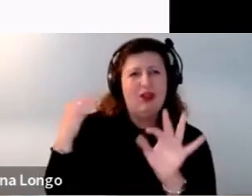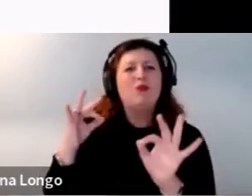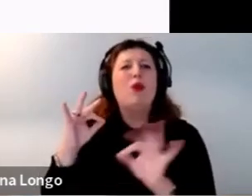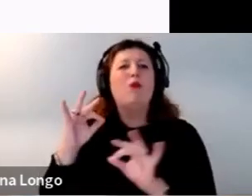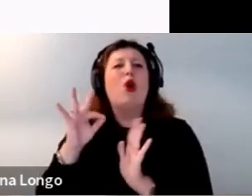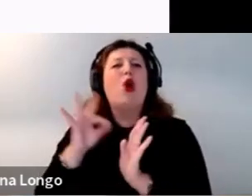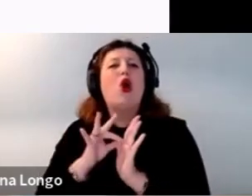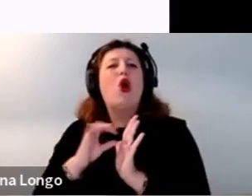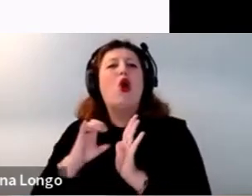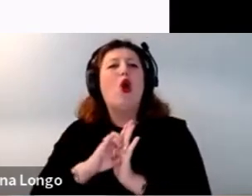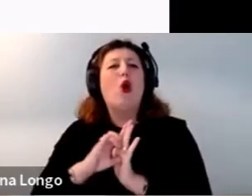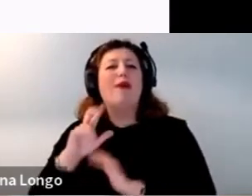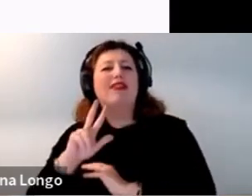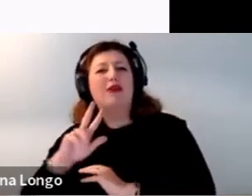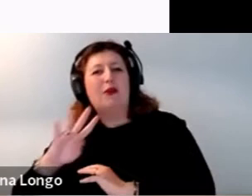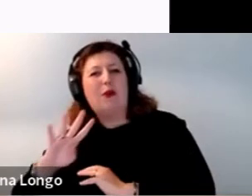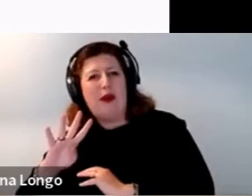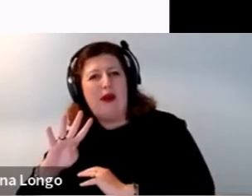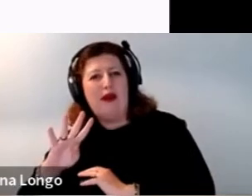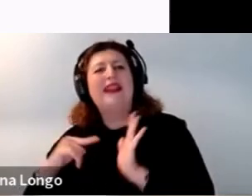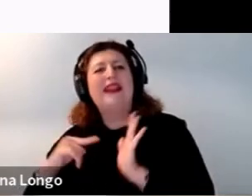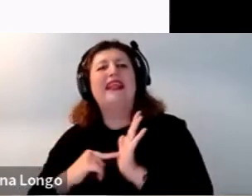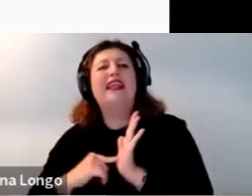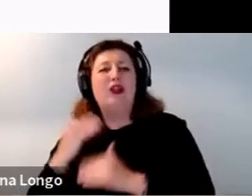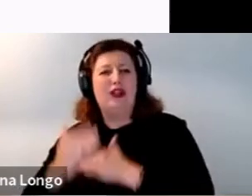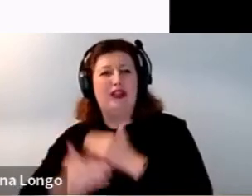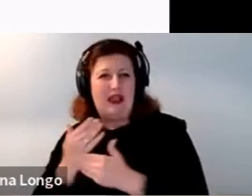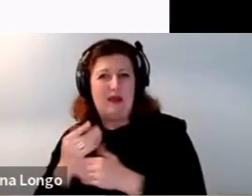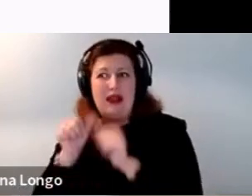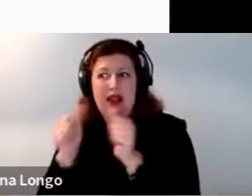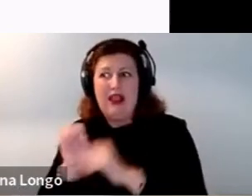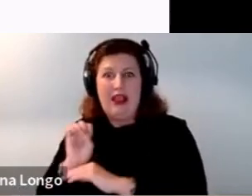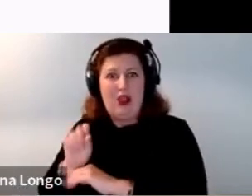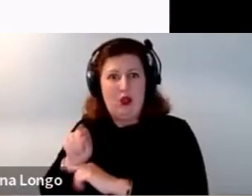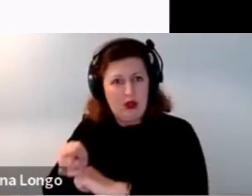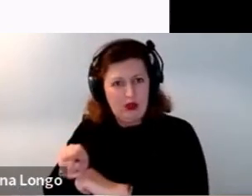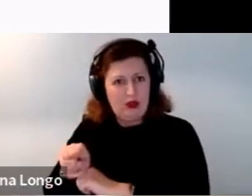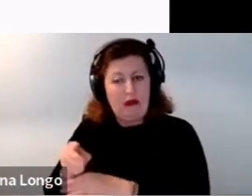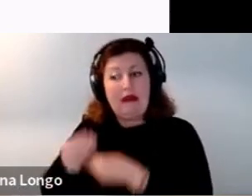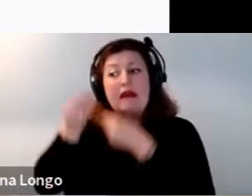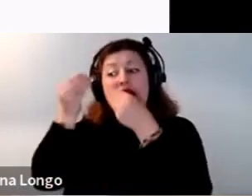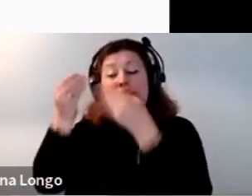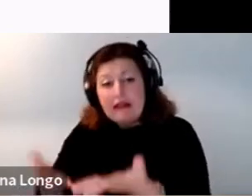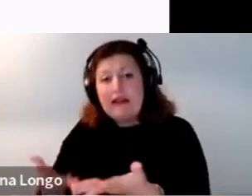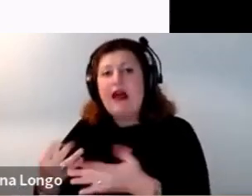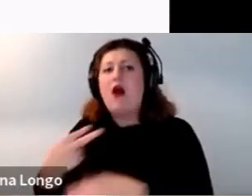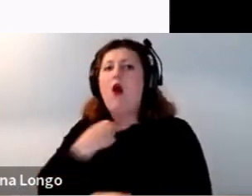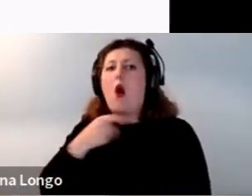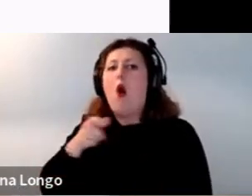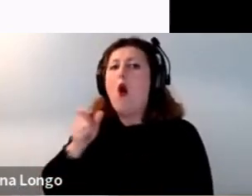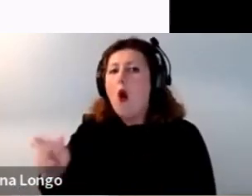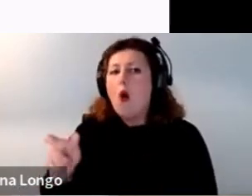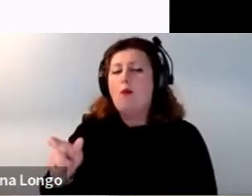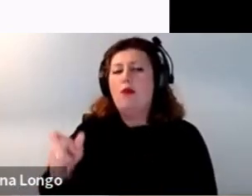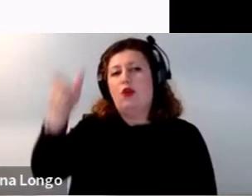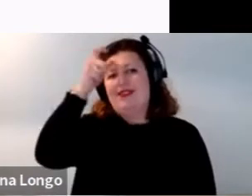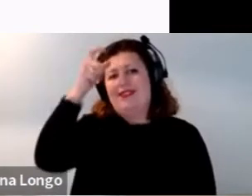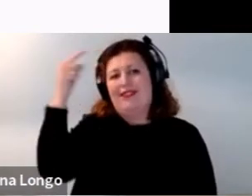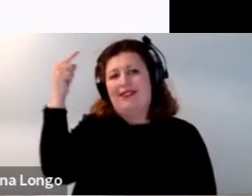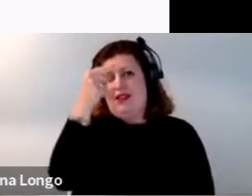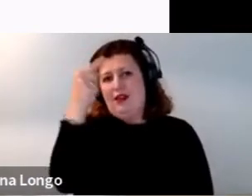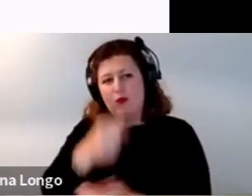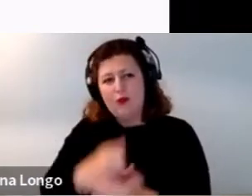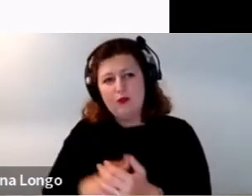4, che sanciscono il diritto dei disabili all'educazione, assegnando il correlativo obbligo allo Stato.